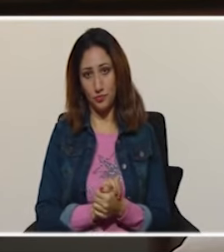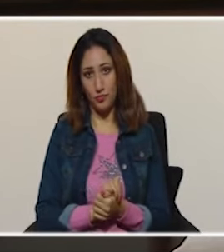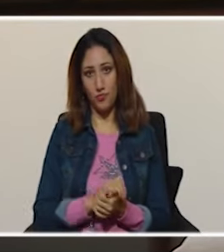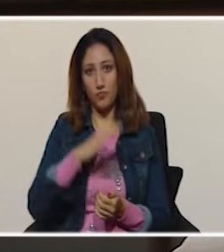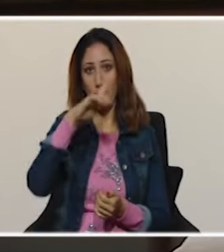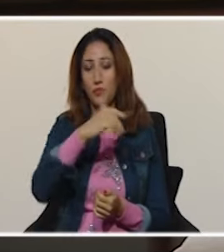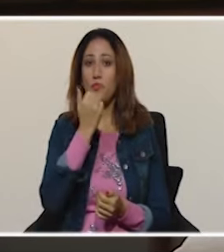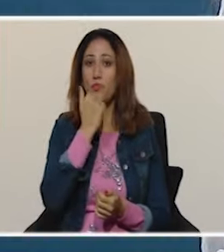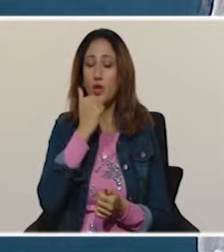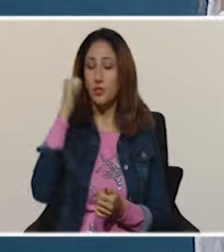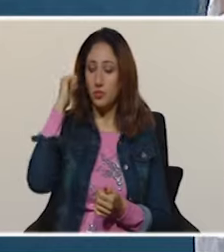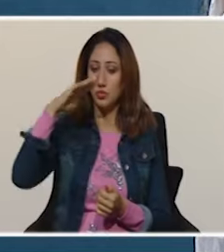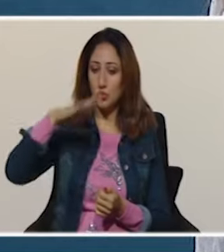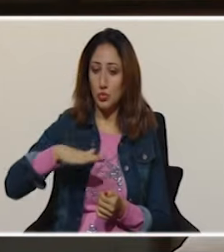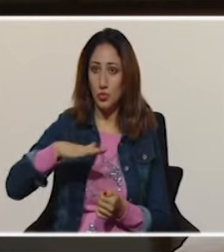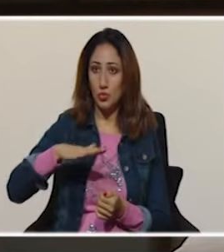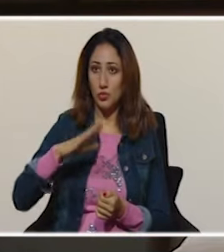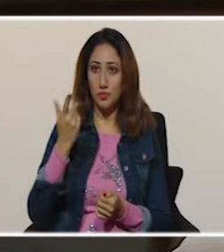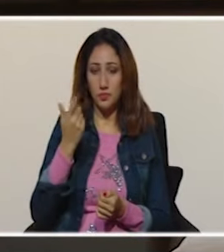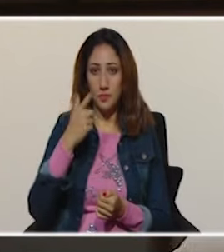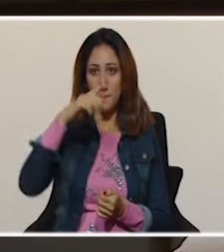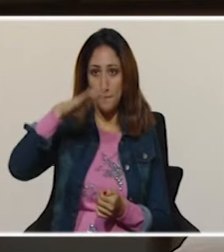كانوا بيعاقبوك ازاي؟ بيوكلوني. ايه؟